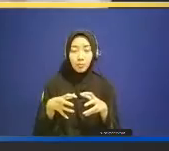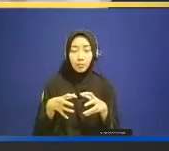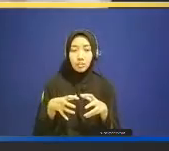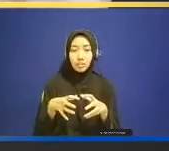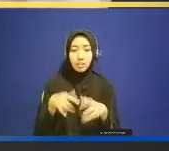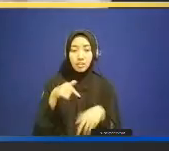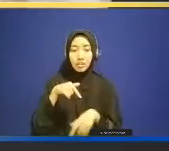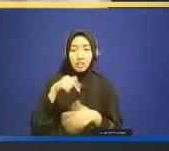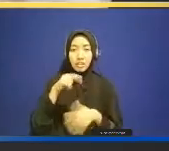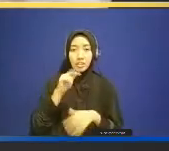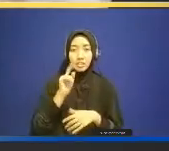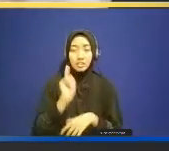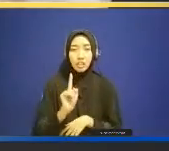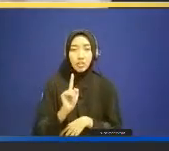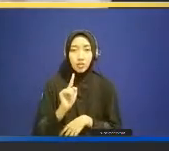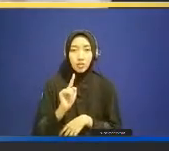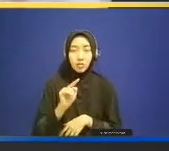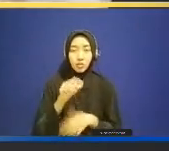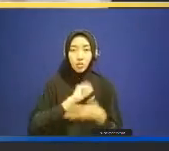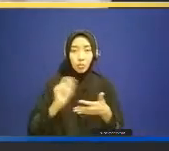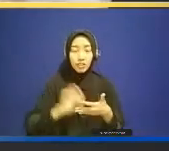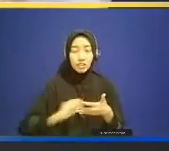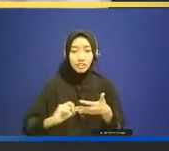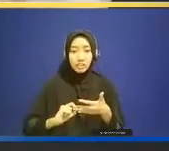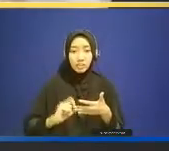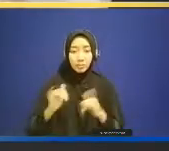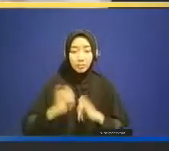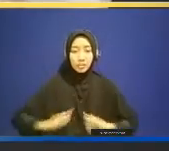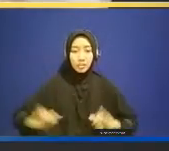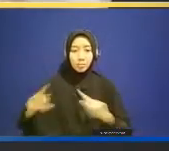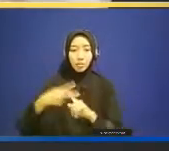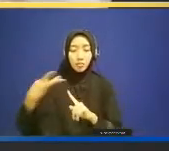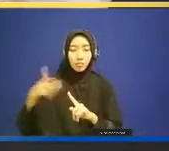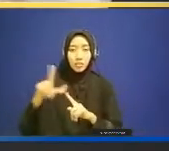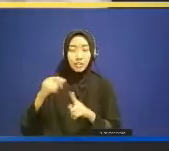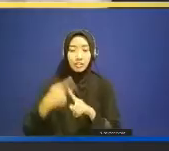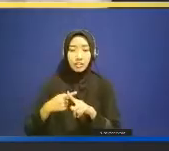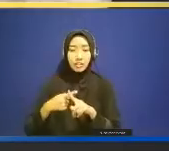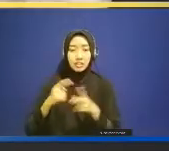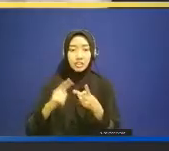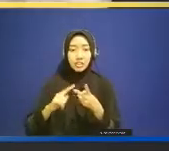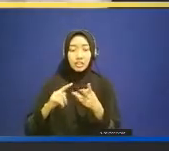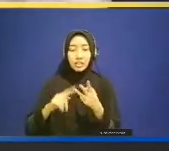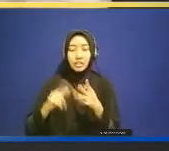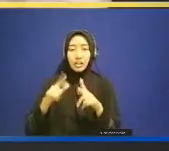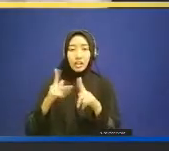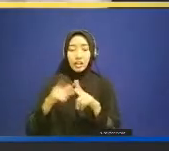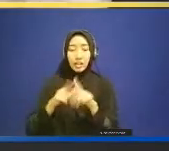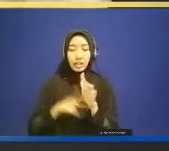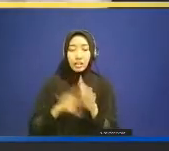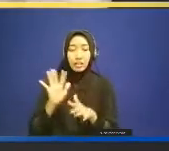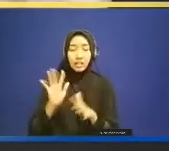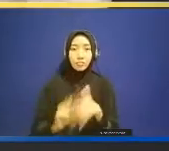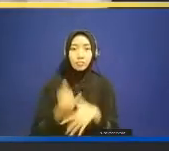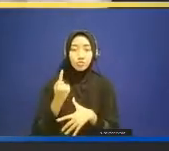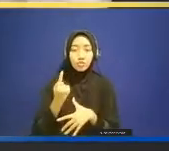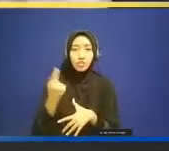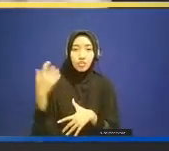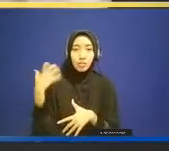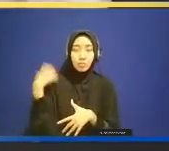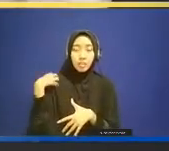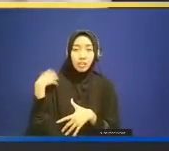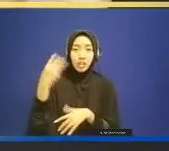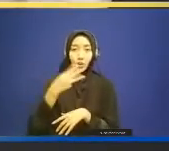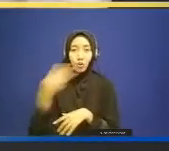satu paper yang saya tulis bersama olken dengan Felix dan Hana ini akan muncul nanti Desember di American Economic